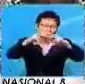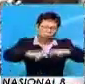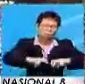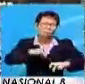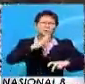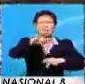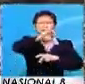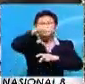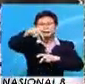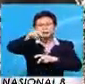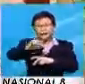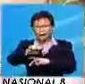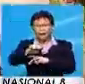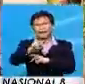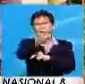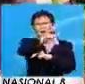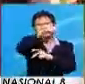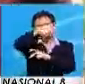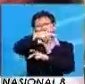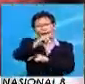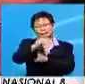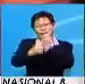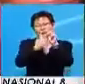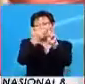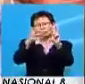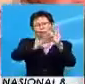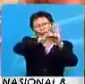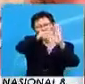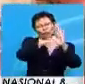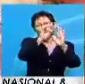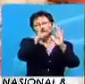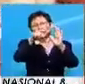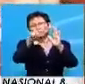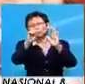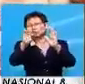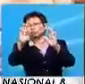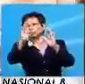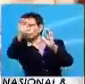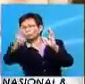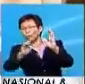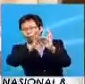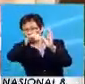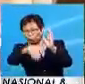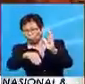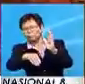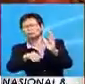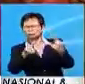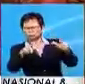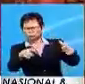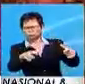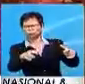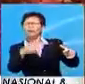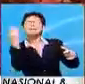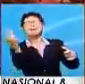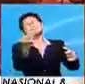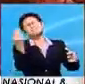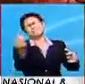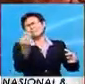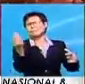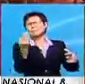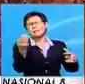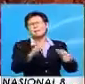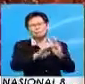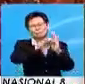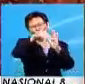Menurut beliau, GPN bagi SPM 2015 yang merosot 0.07% masih dikategorikan sebagai normal.